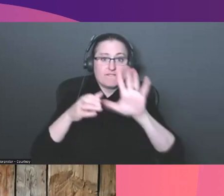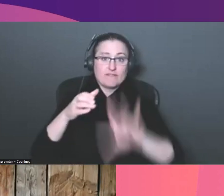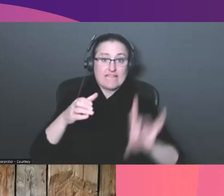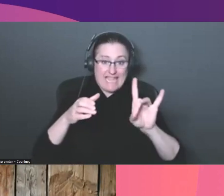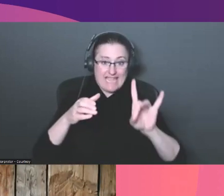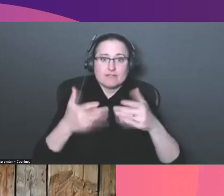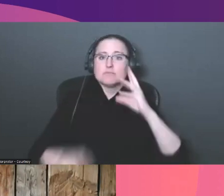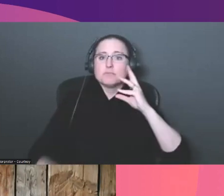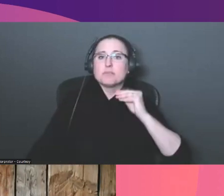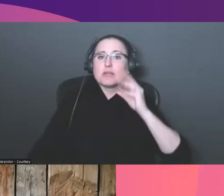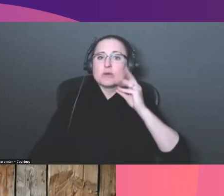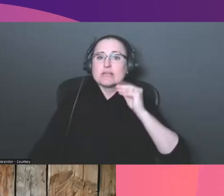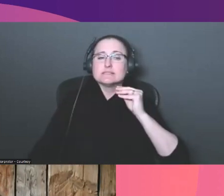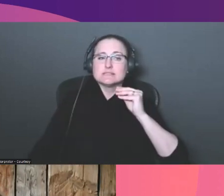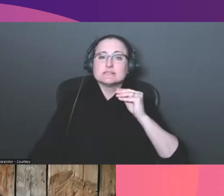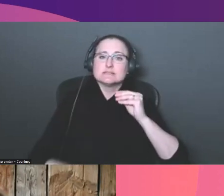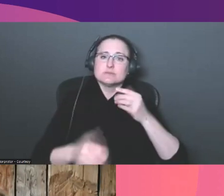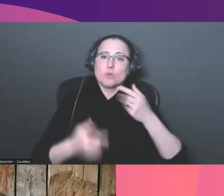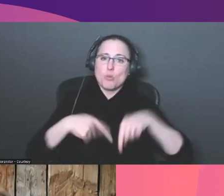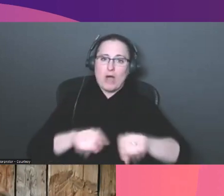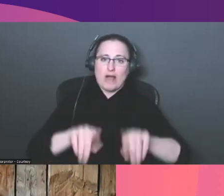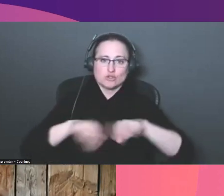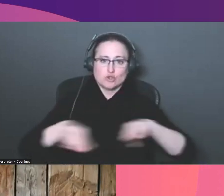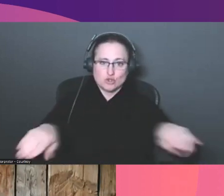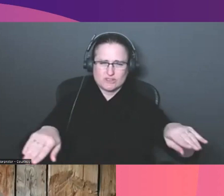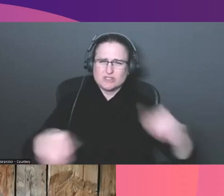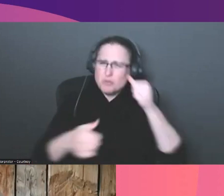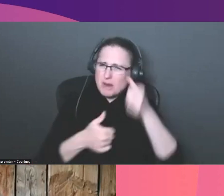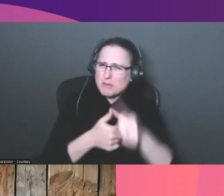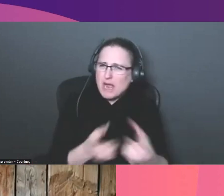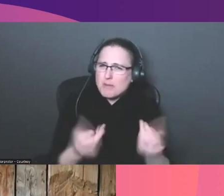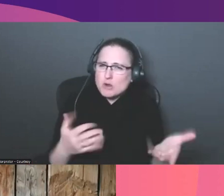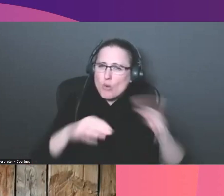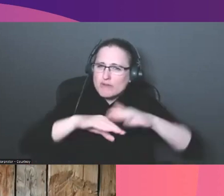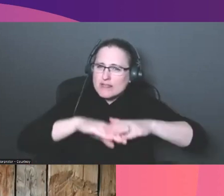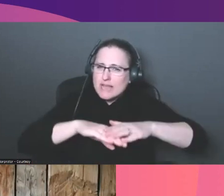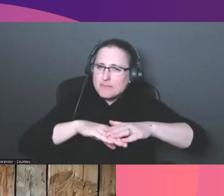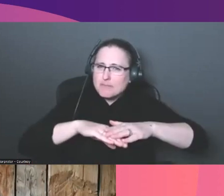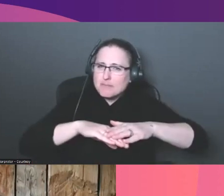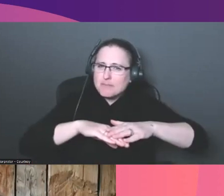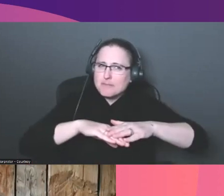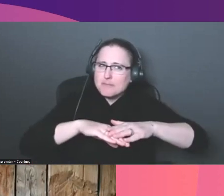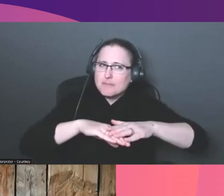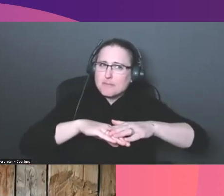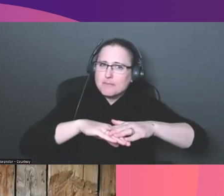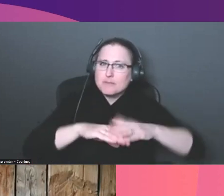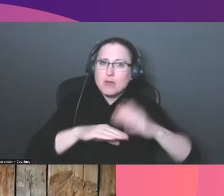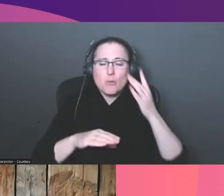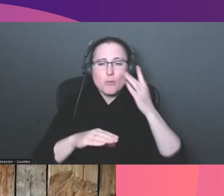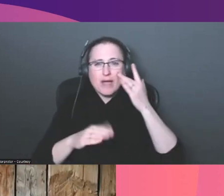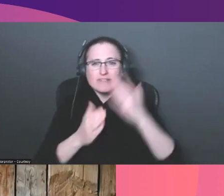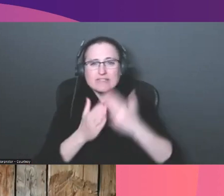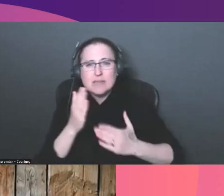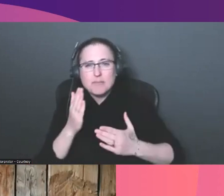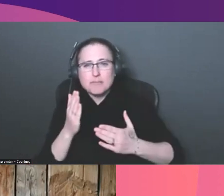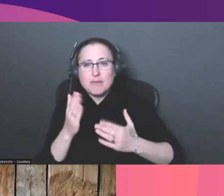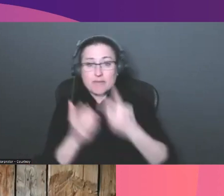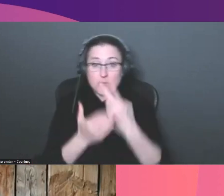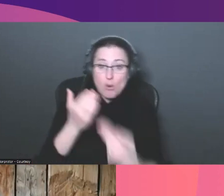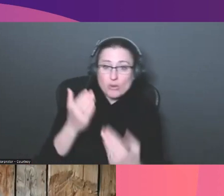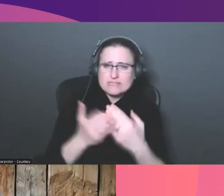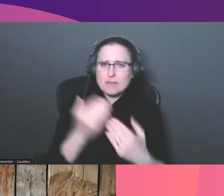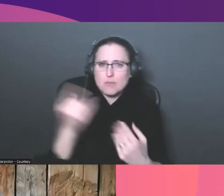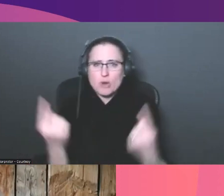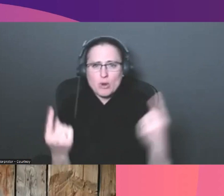d'agressions sexuelles et aussi de maltraitance en tant qu'enfant. Est-ce qu'il y a un chevauchement à ce niveau-là? Bon, souvent, nous